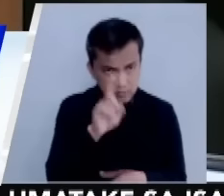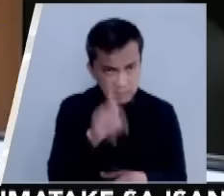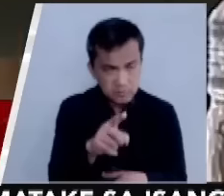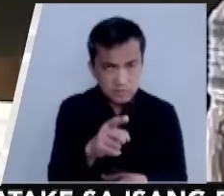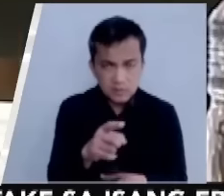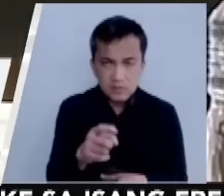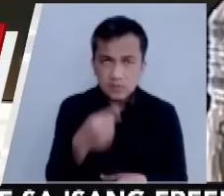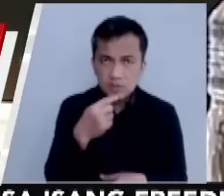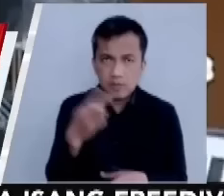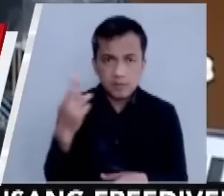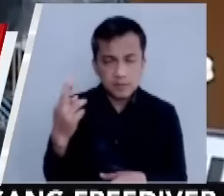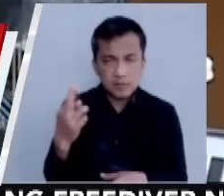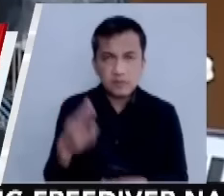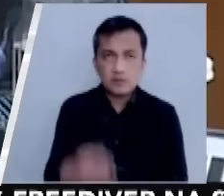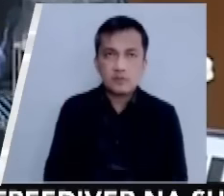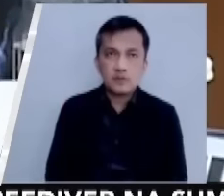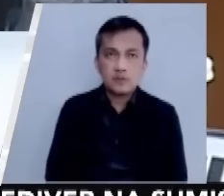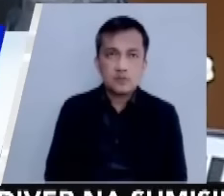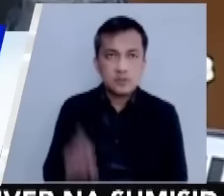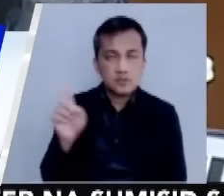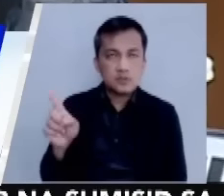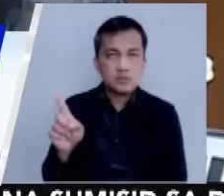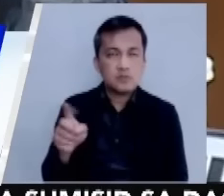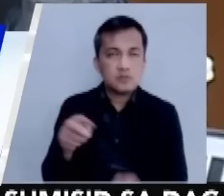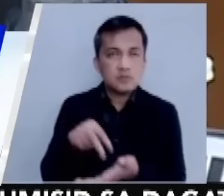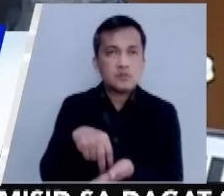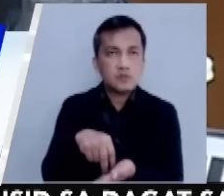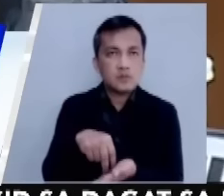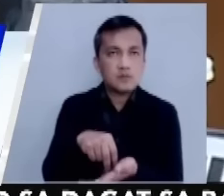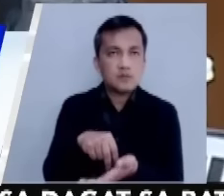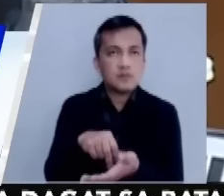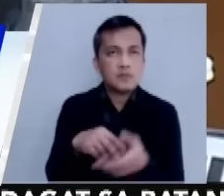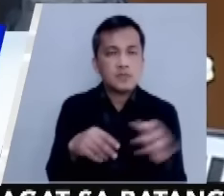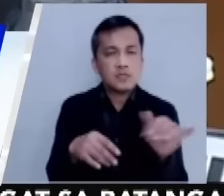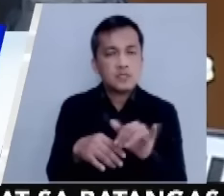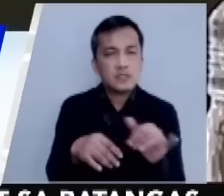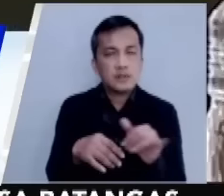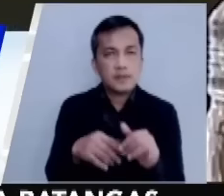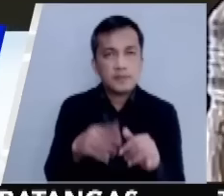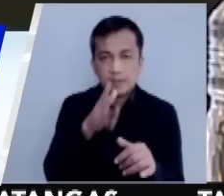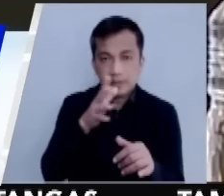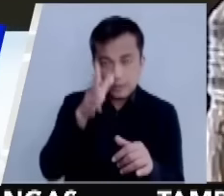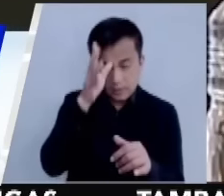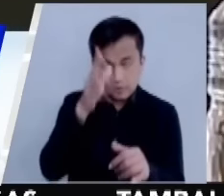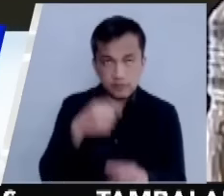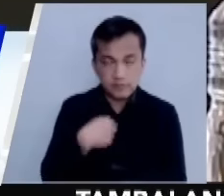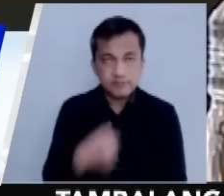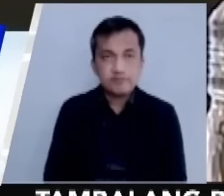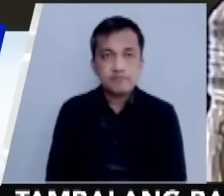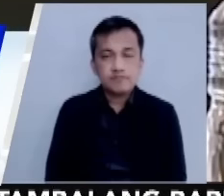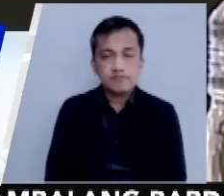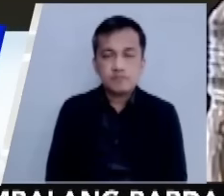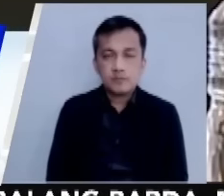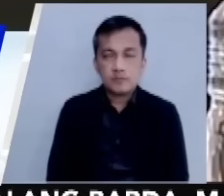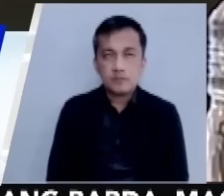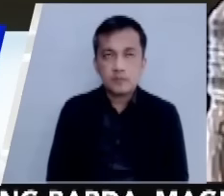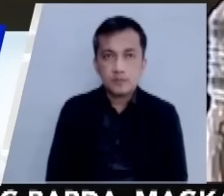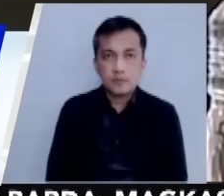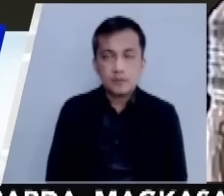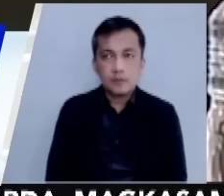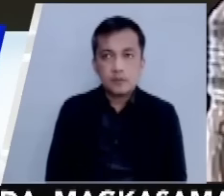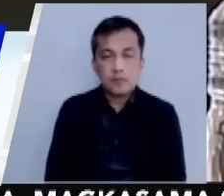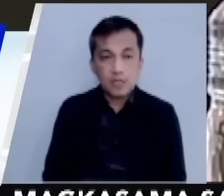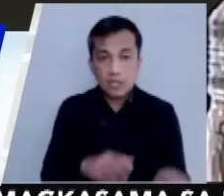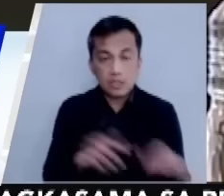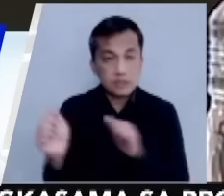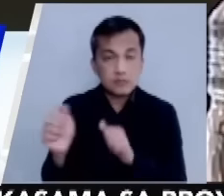po. Siya na po yung tumayong parang parents ko na rin po. Pag-aalis po ng mom ko,